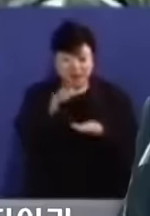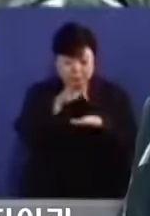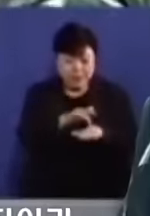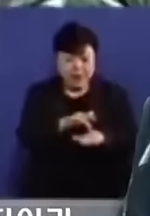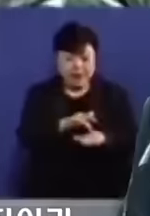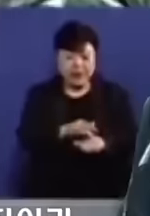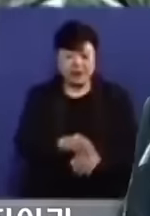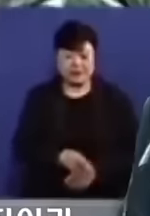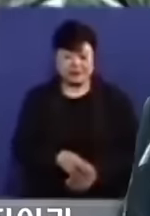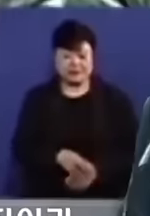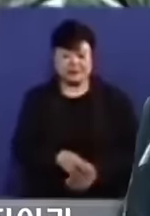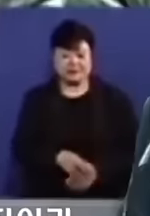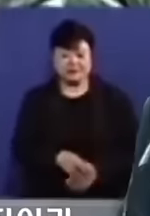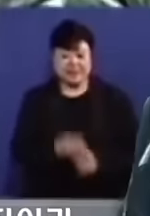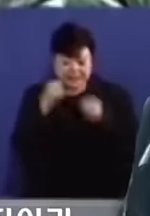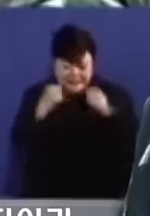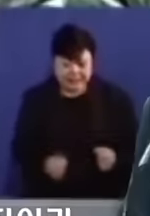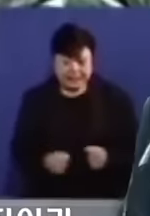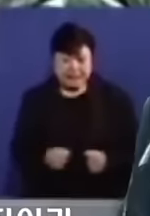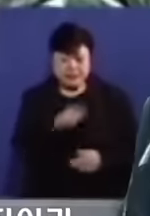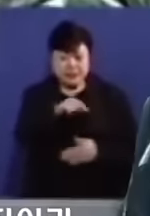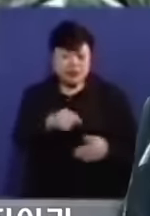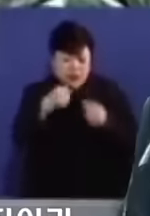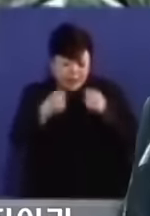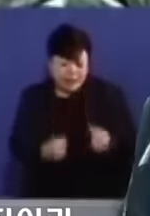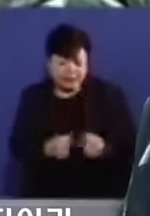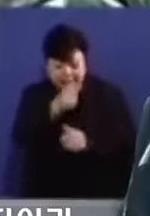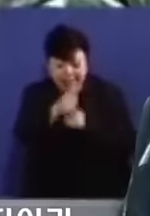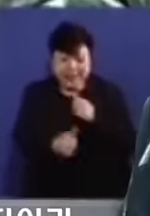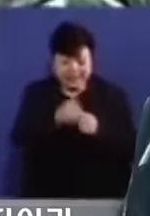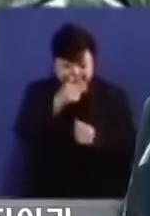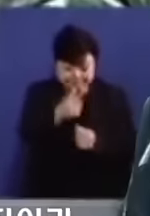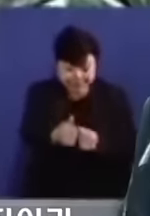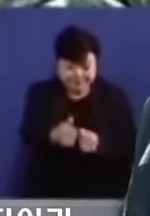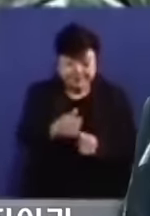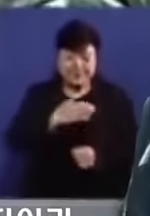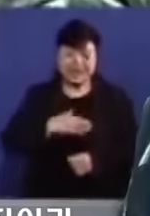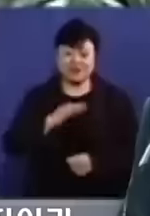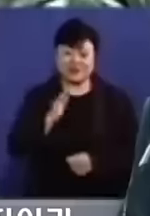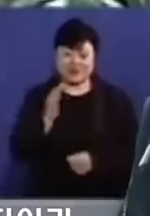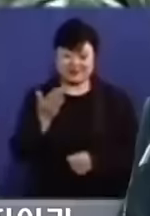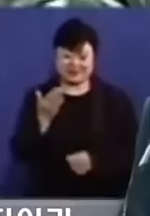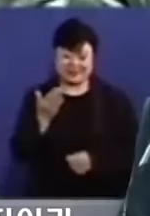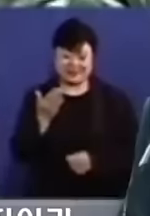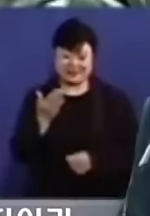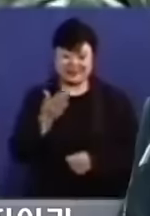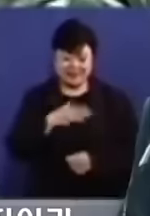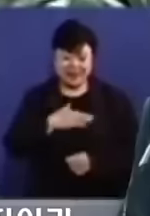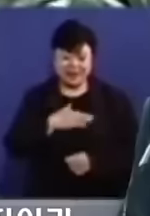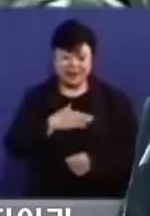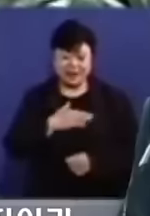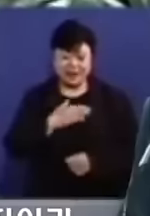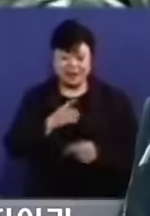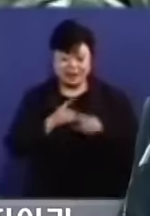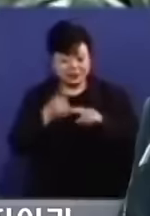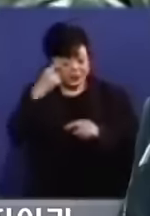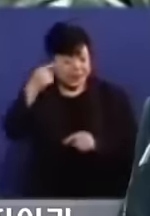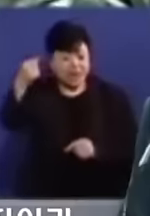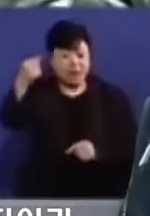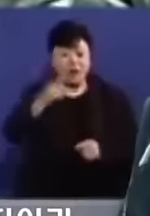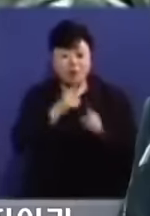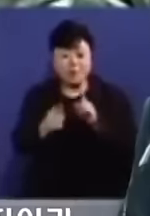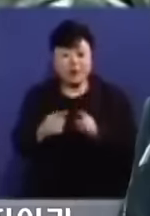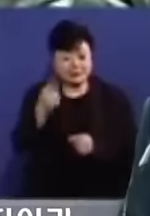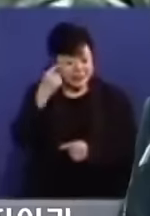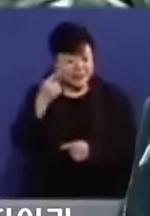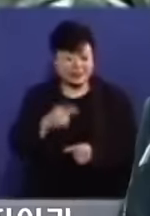하나님이 아니라 살아계셔서 내 속에 들어와 역사하는 하나님을 알 수가 있는 것입니다. 내가 긍정적인 생각을 하고